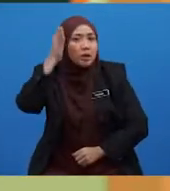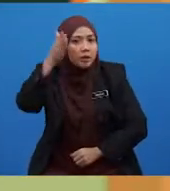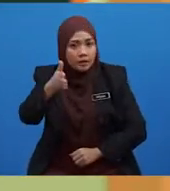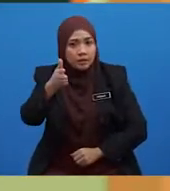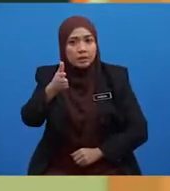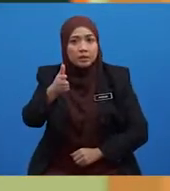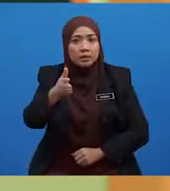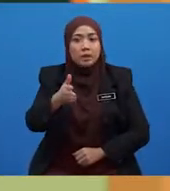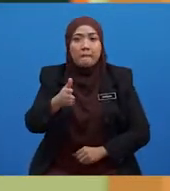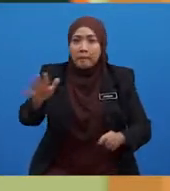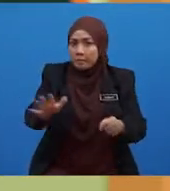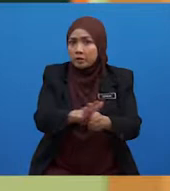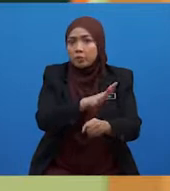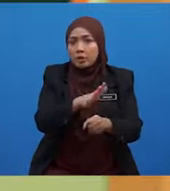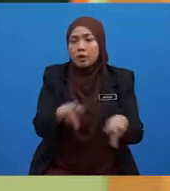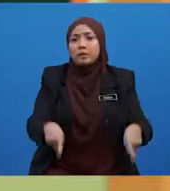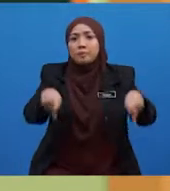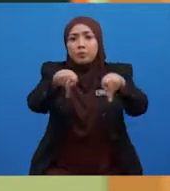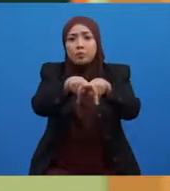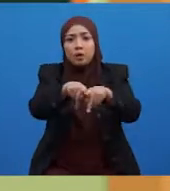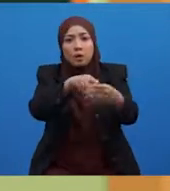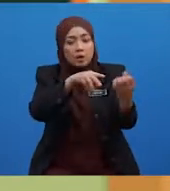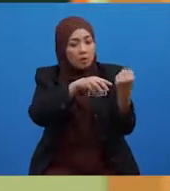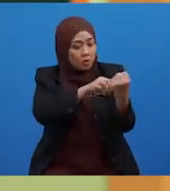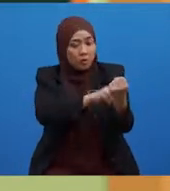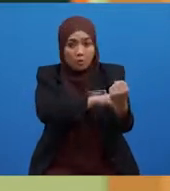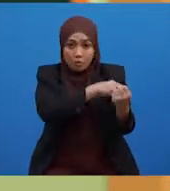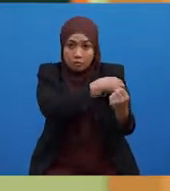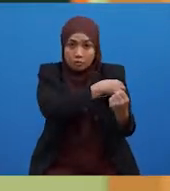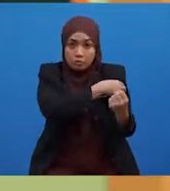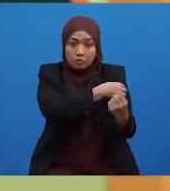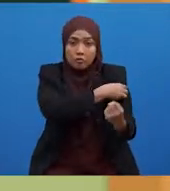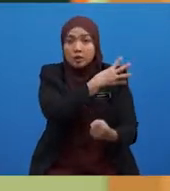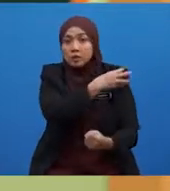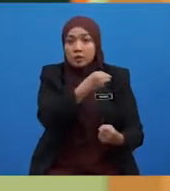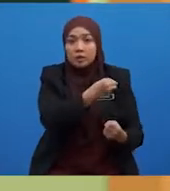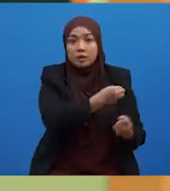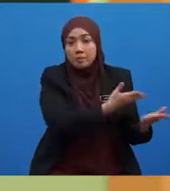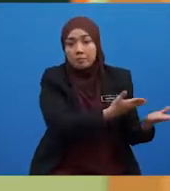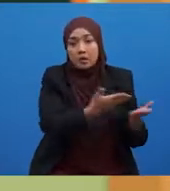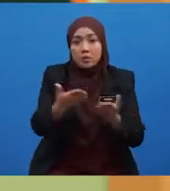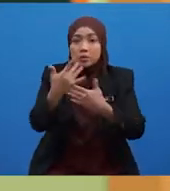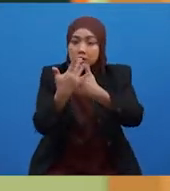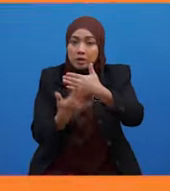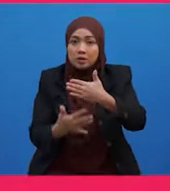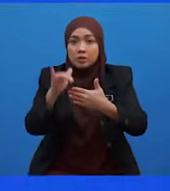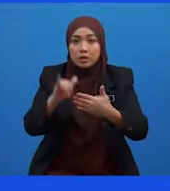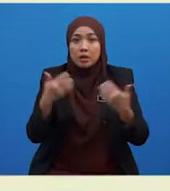beradaptasi memenuhi keperluan otot tersebut dengan mengedarkan lebih banyak darah